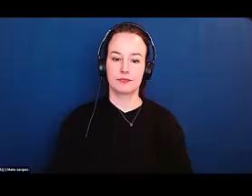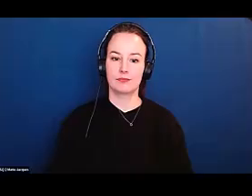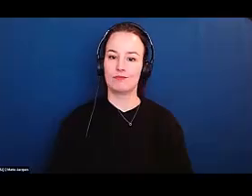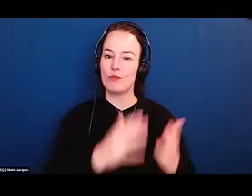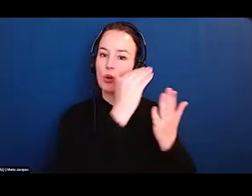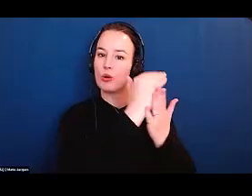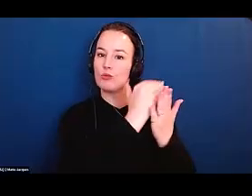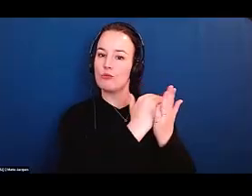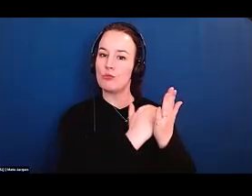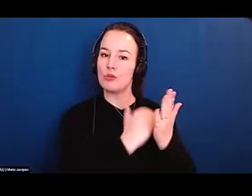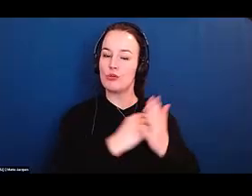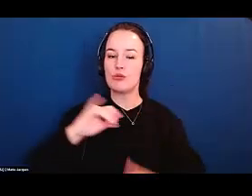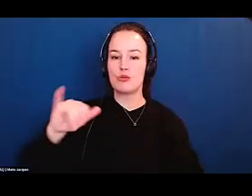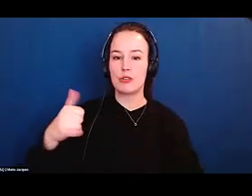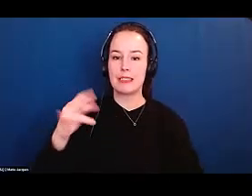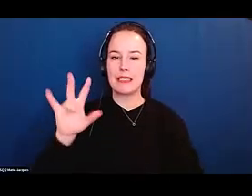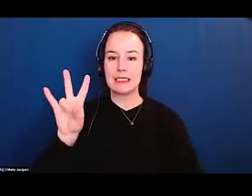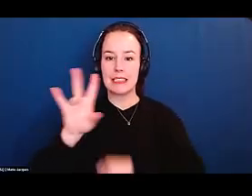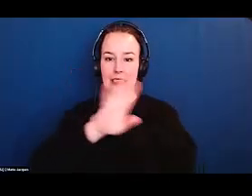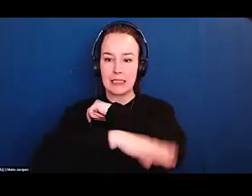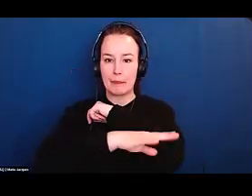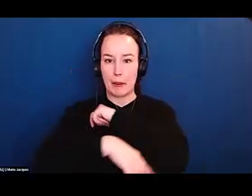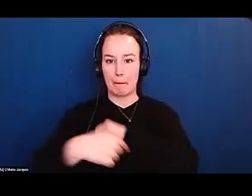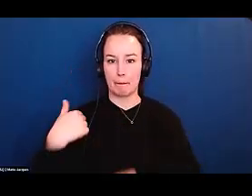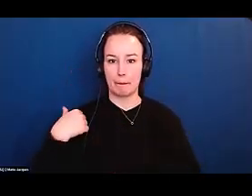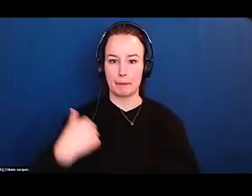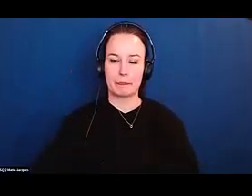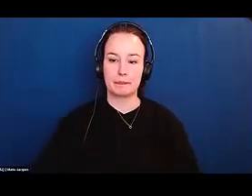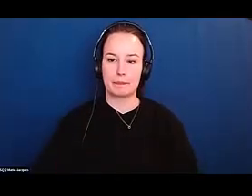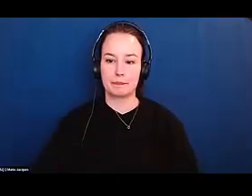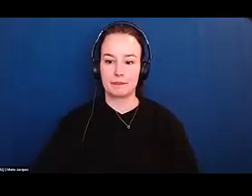Ça, c'est le menu du jeudi 7 septembre.